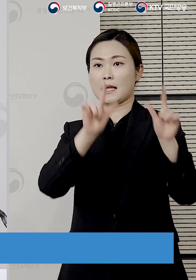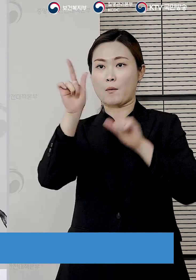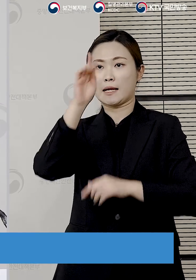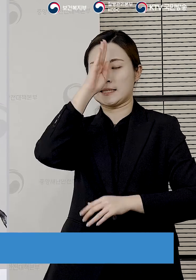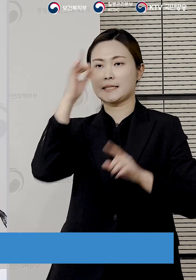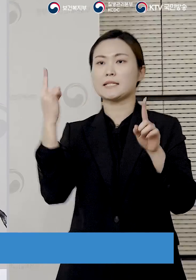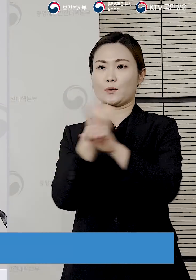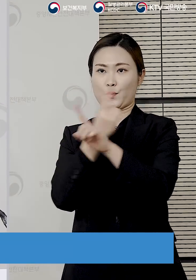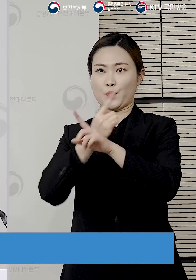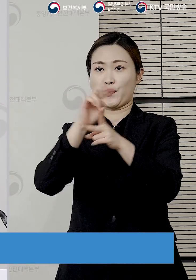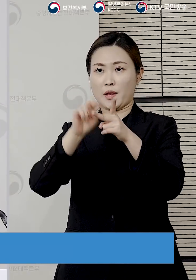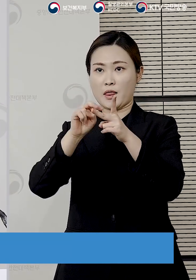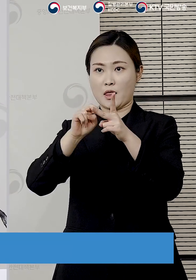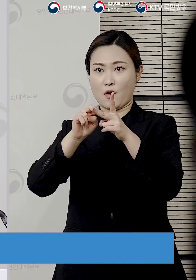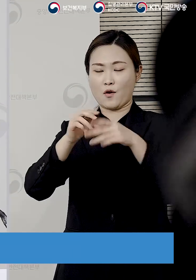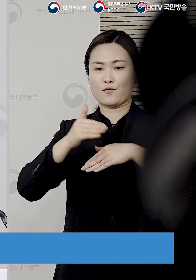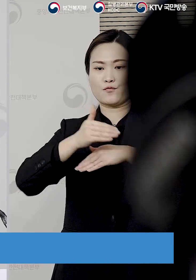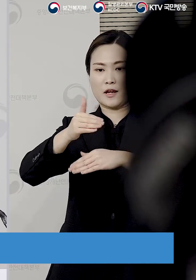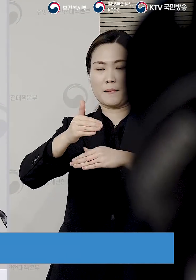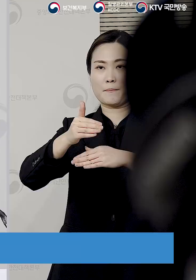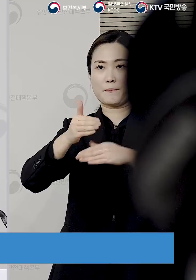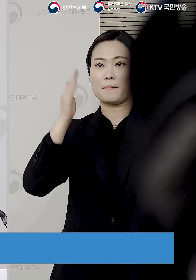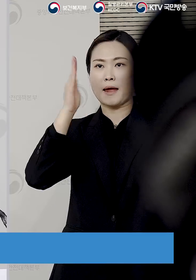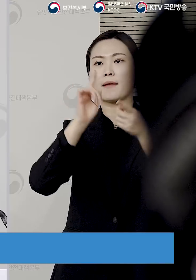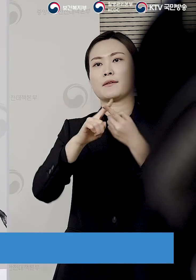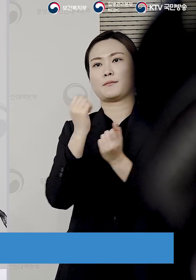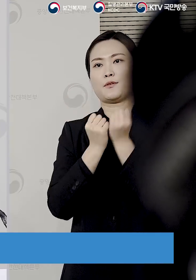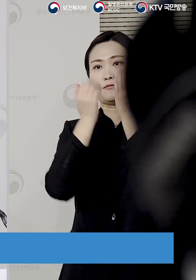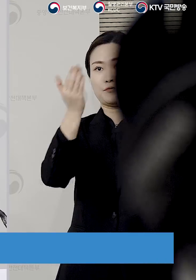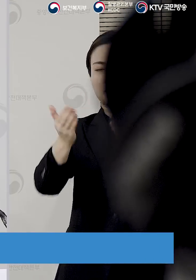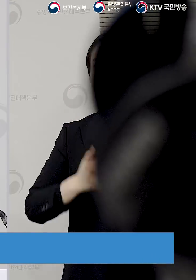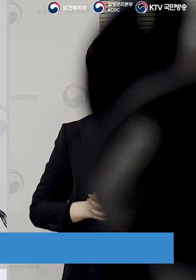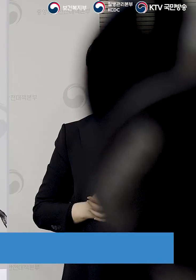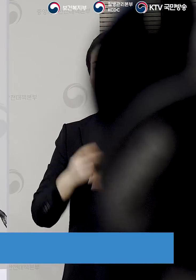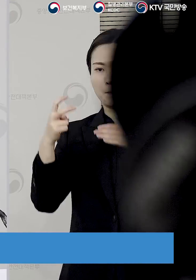다음으로 생활치료센터의 추진 방안에 대해 설명드리겠습니다.